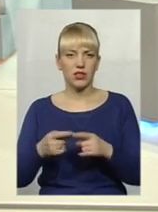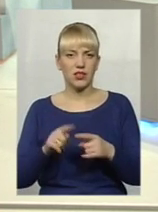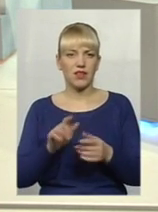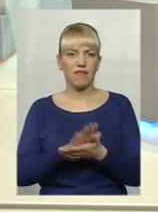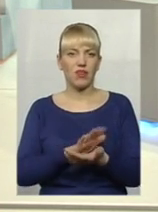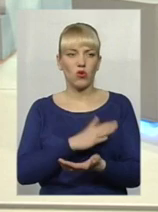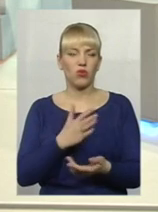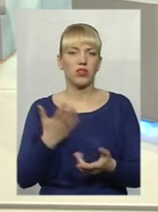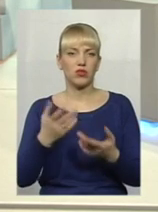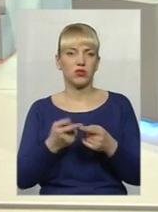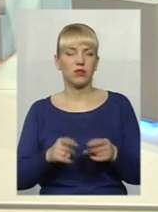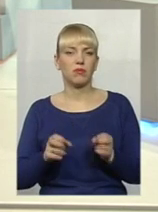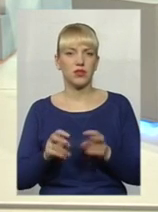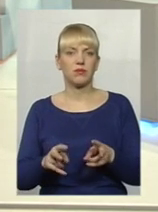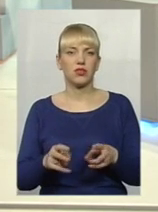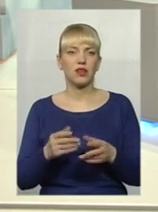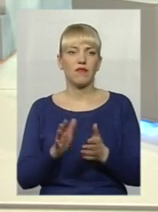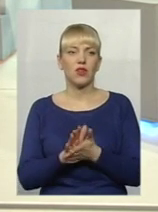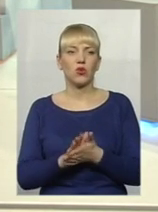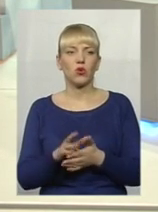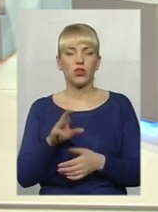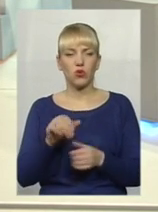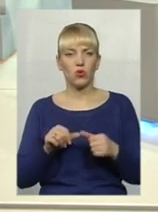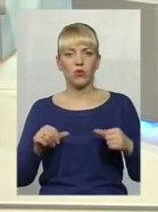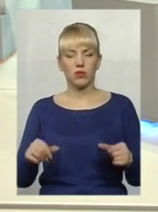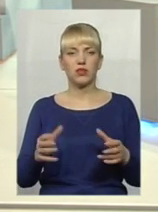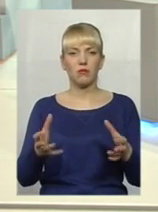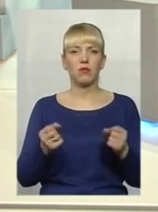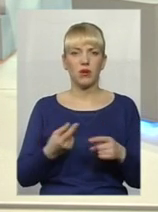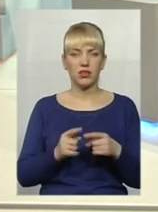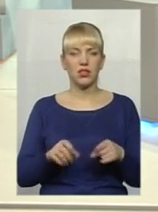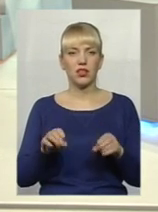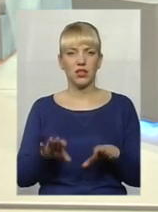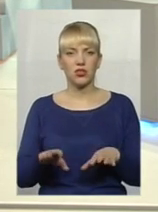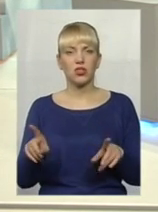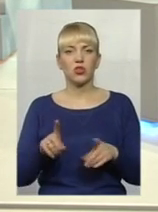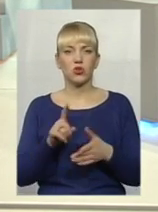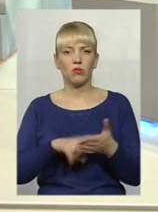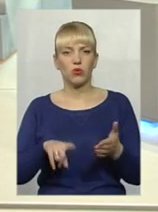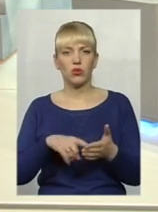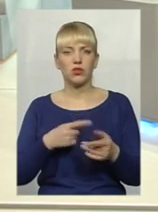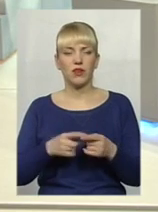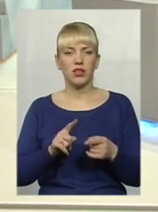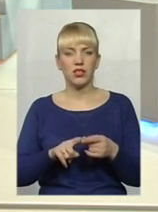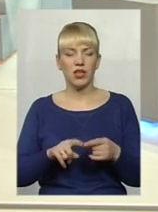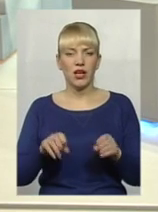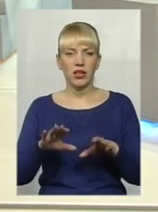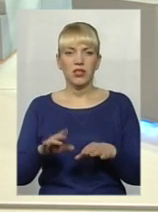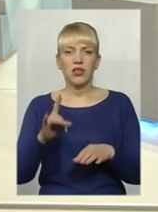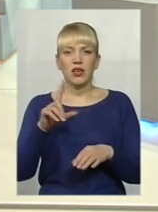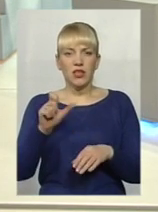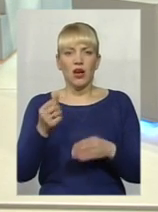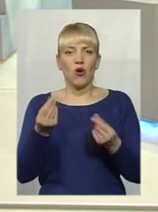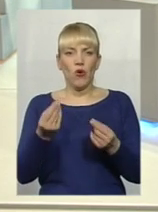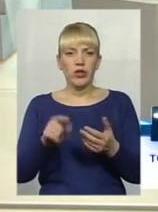відходи містять небезпечні відходи, так як в цьому випадку, комісією приймається рішення про те, що утилізувати їх за кошти міського бюджету, природоохоронного